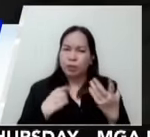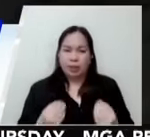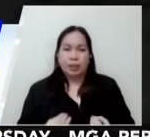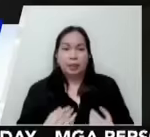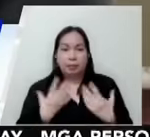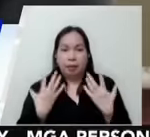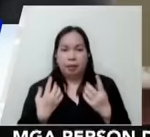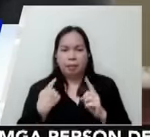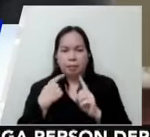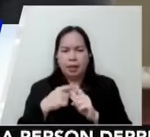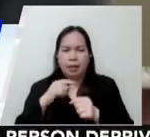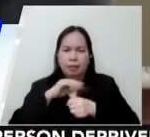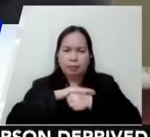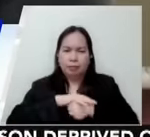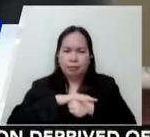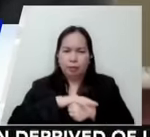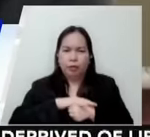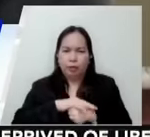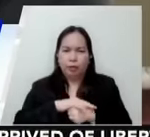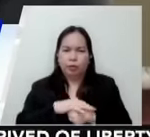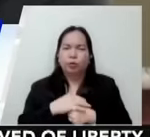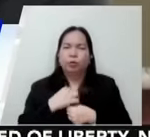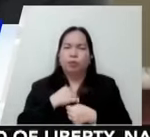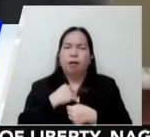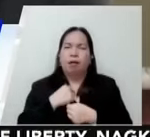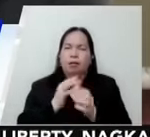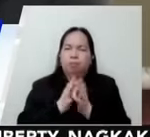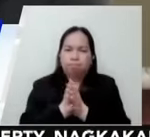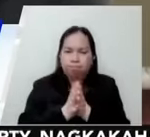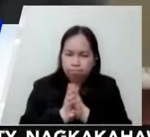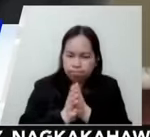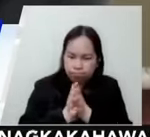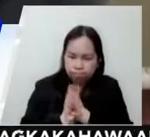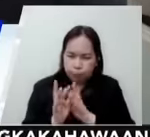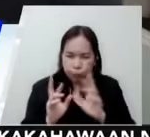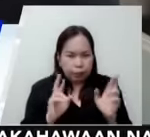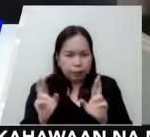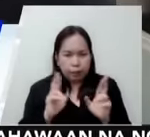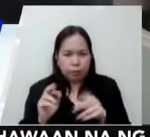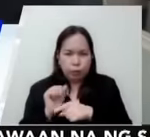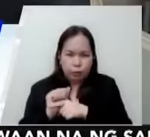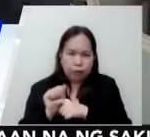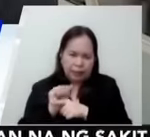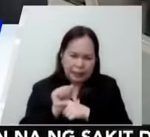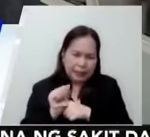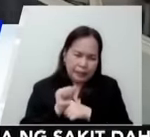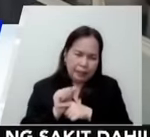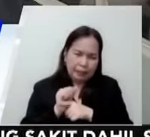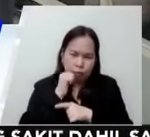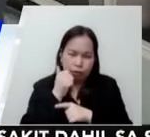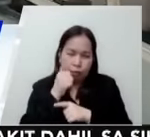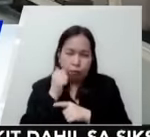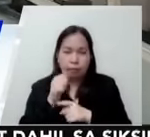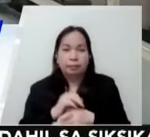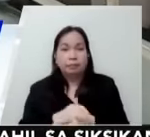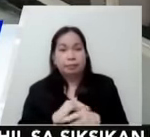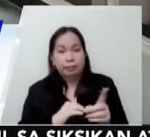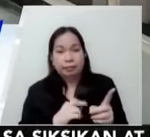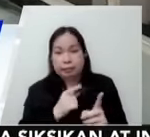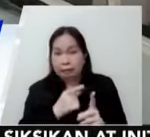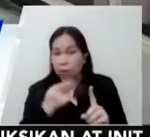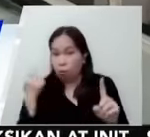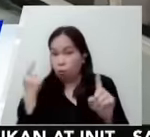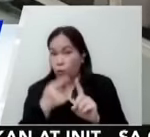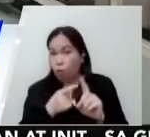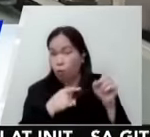Yun po yung ginagamit kong motivation sa training ko. Target ni Umir, maiuwi ang